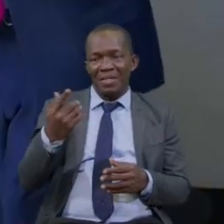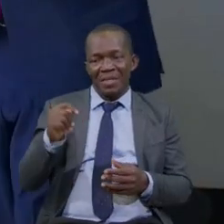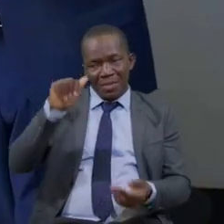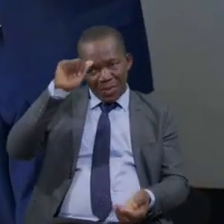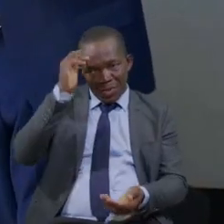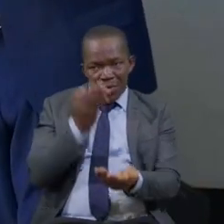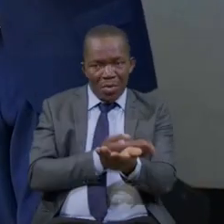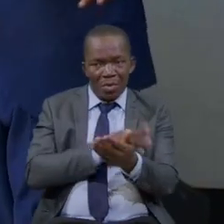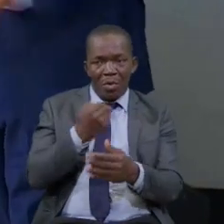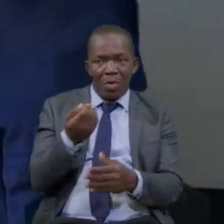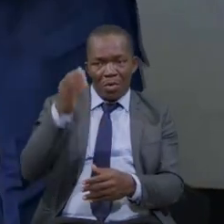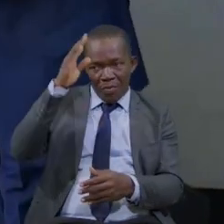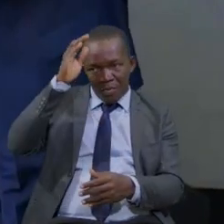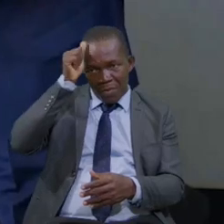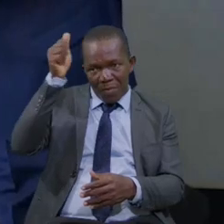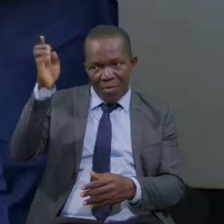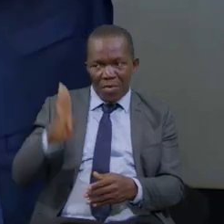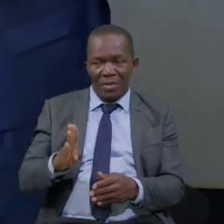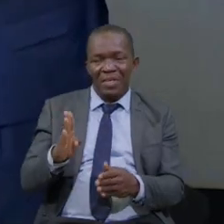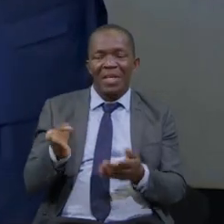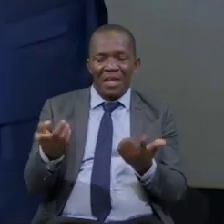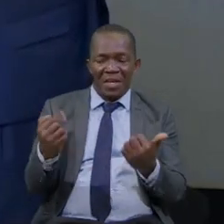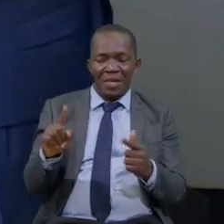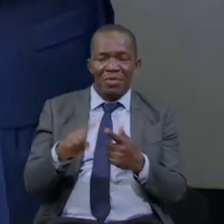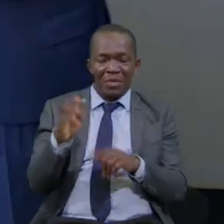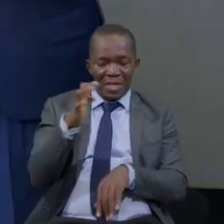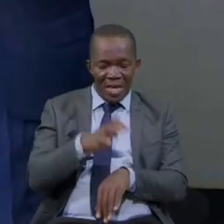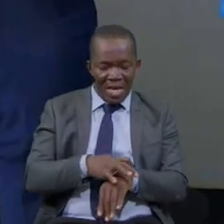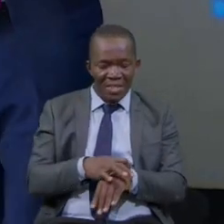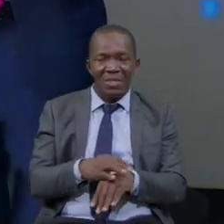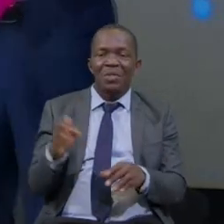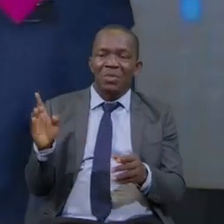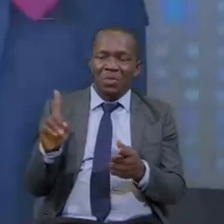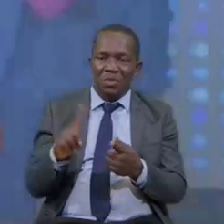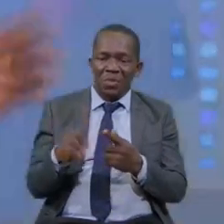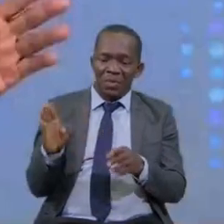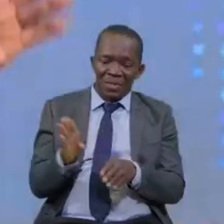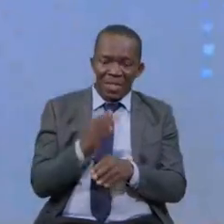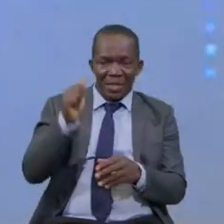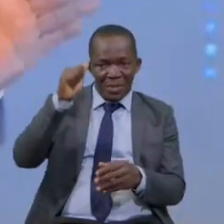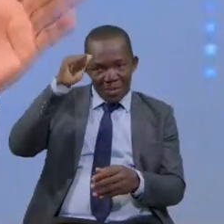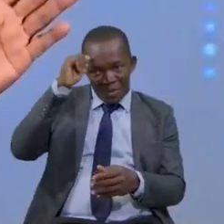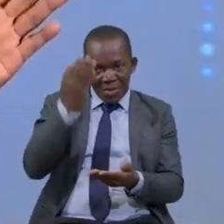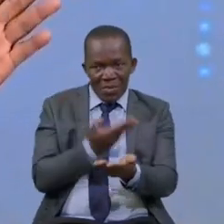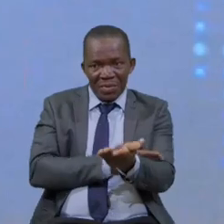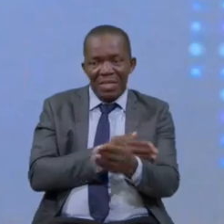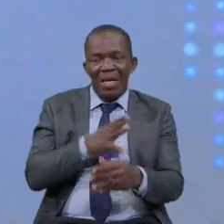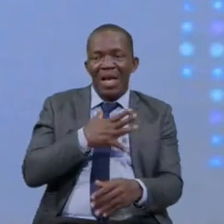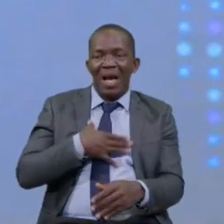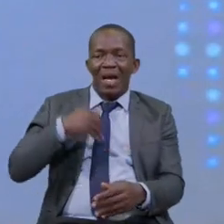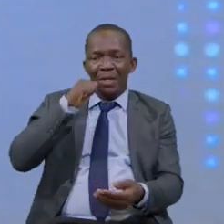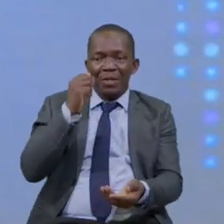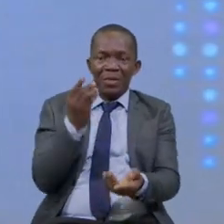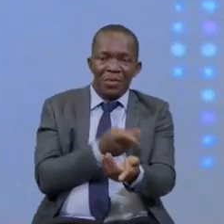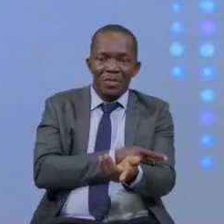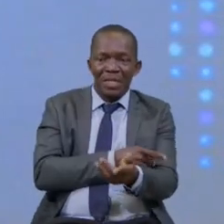est venu sur la terre pour prendre les fils et filles de Dieu et les amener